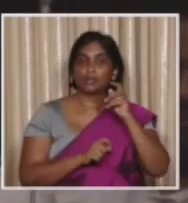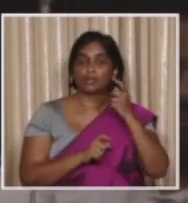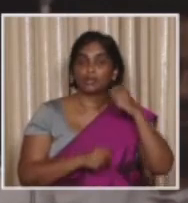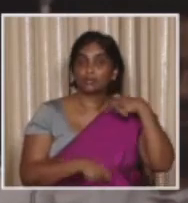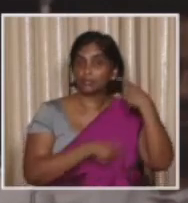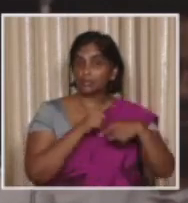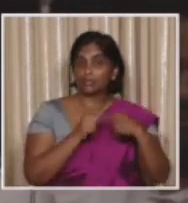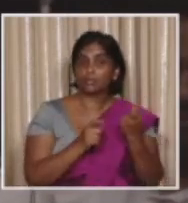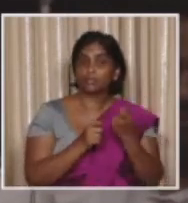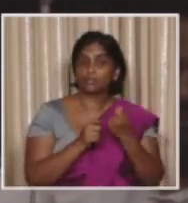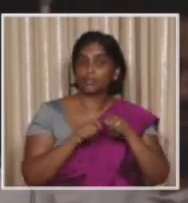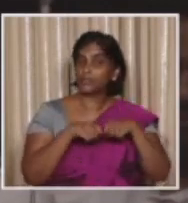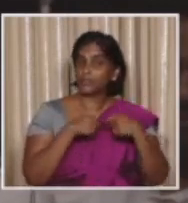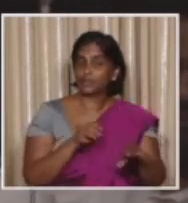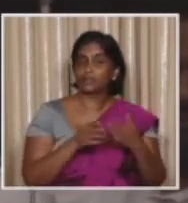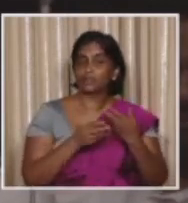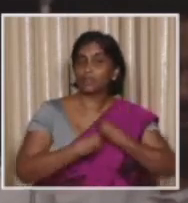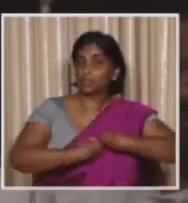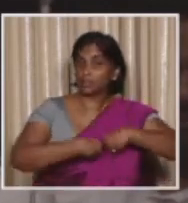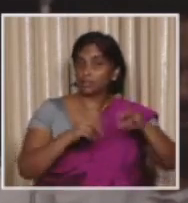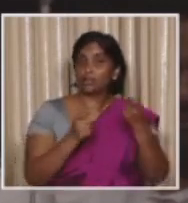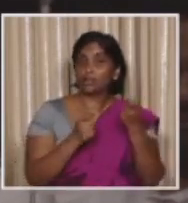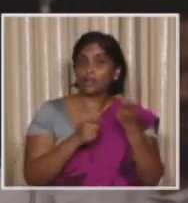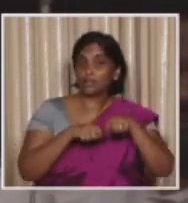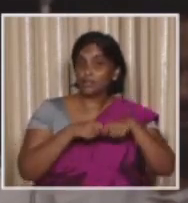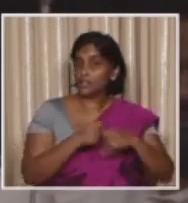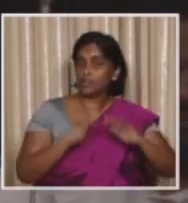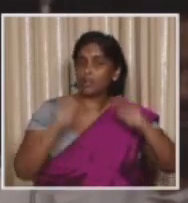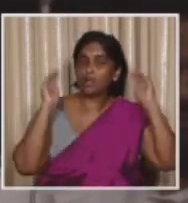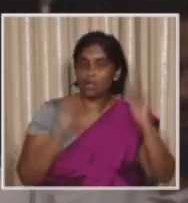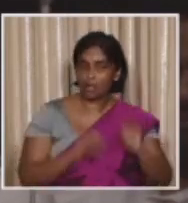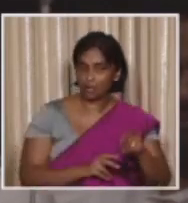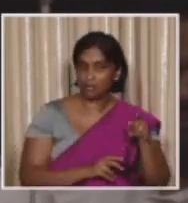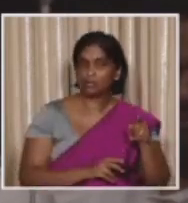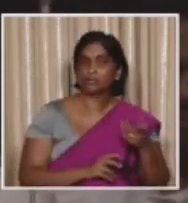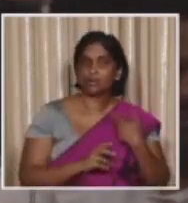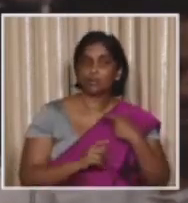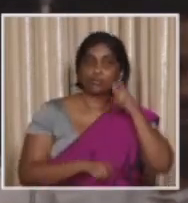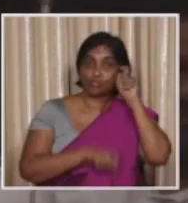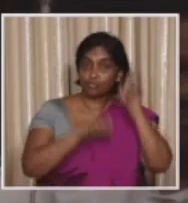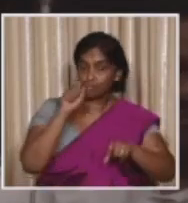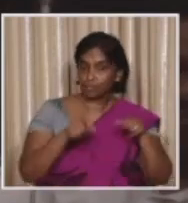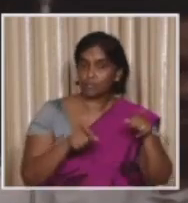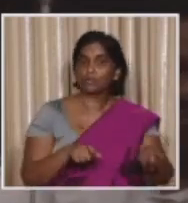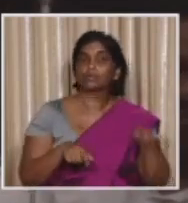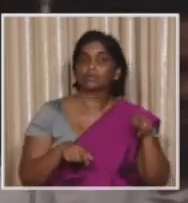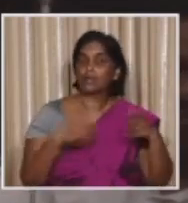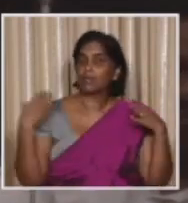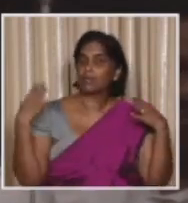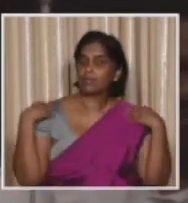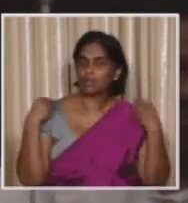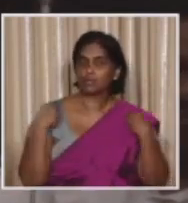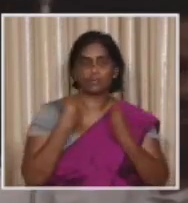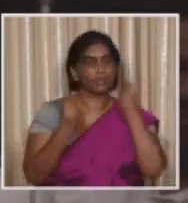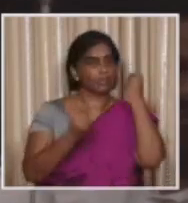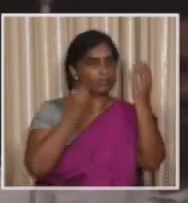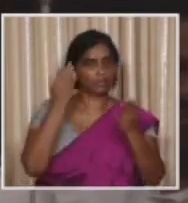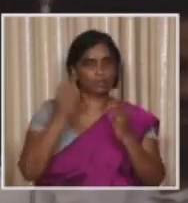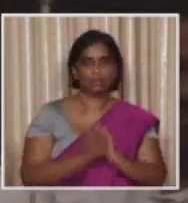වියදම, සම්ප්‍රේෂණ වියදම, බෙදාහැරීමේ වියදමට වැඩිය අඩුවෙන් අපි ජනතාවට ඒ පහසුකම් ටික ලබා දීලා